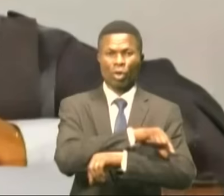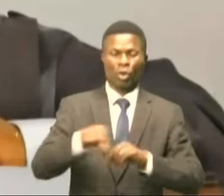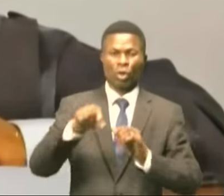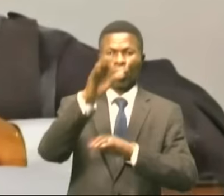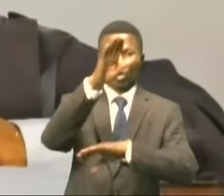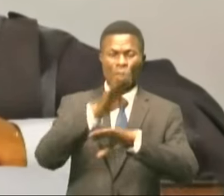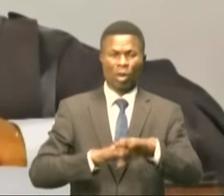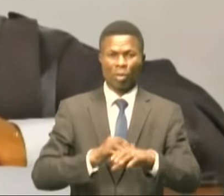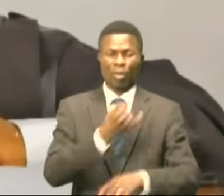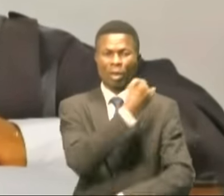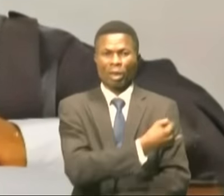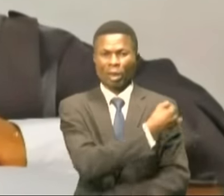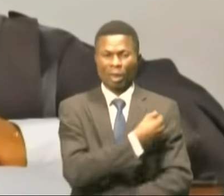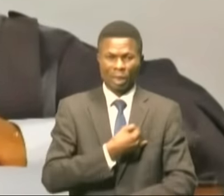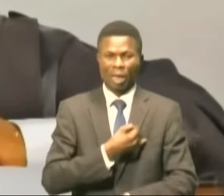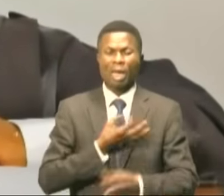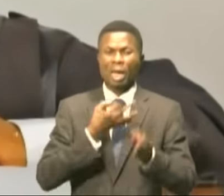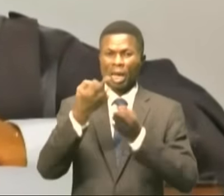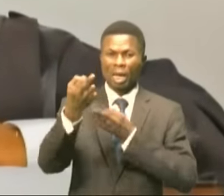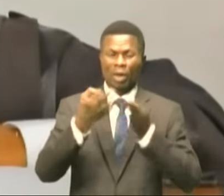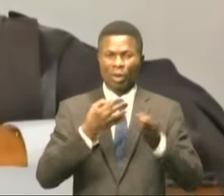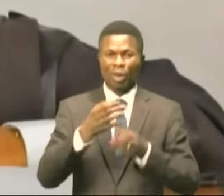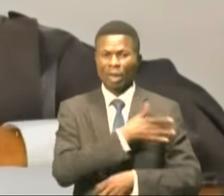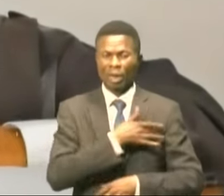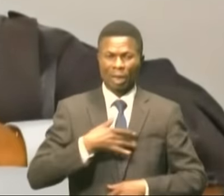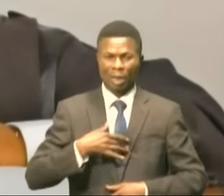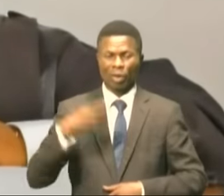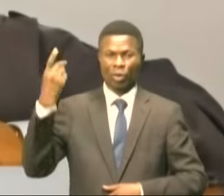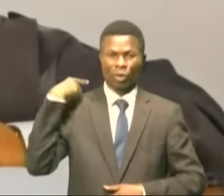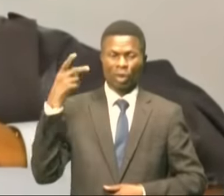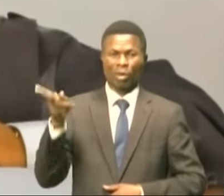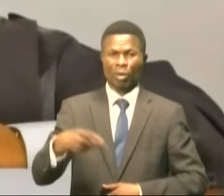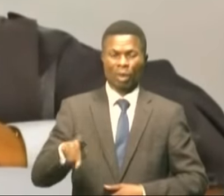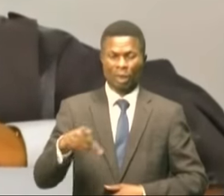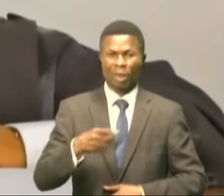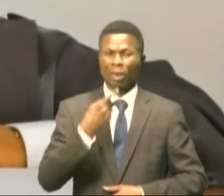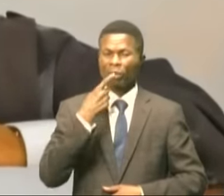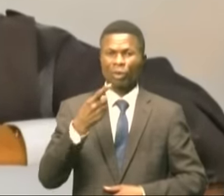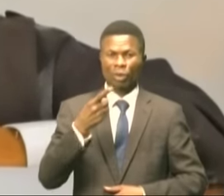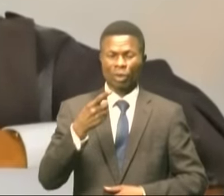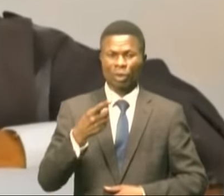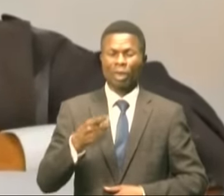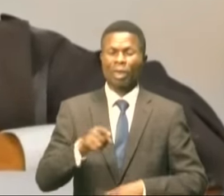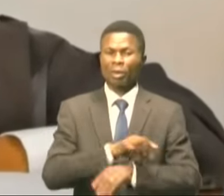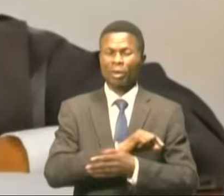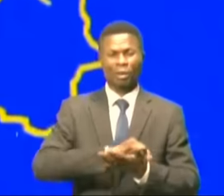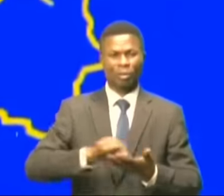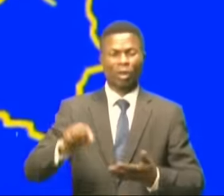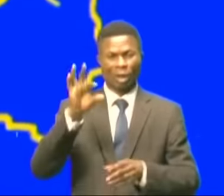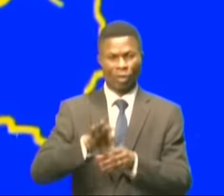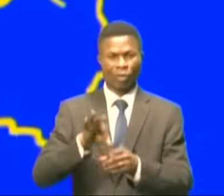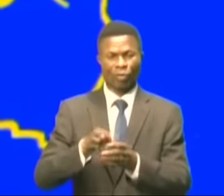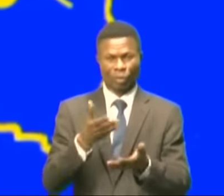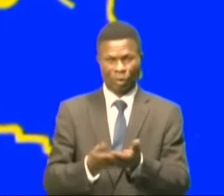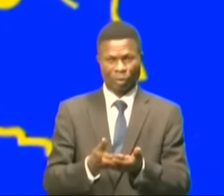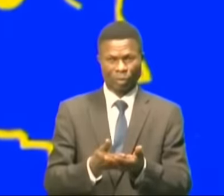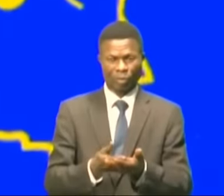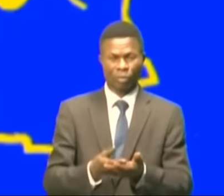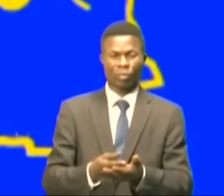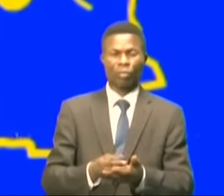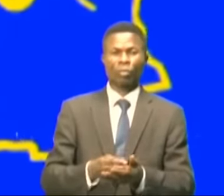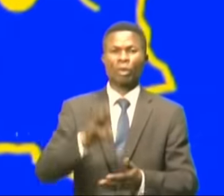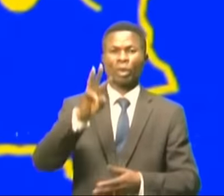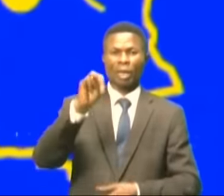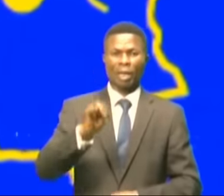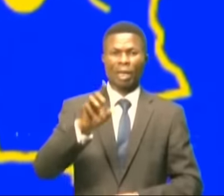de l'Ituri a dévoilé le nom des députés provinciaux déclarés définitivement élus. Le mouvement de libération du